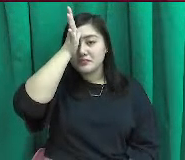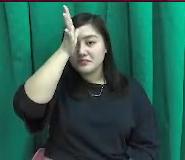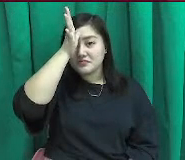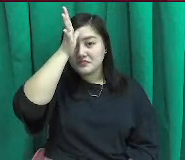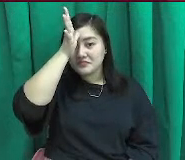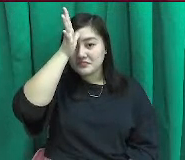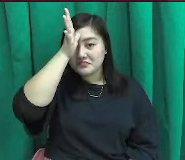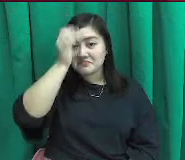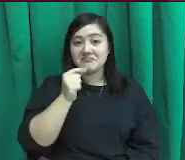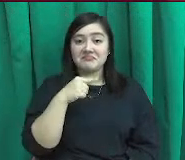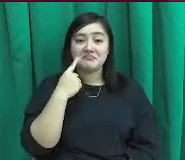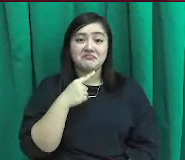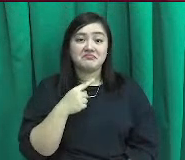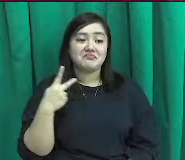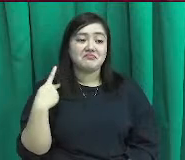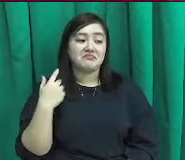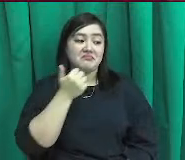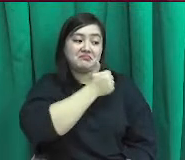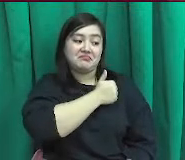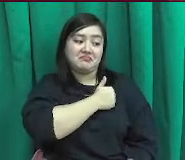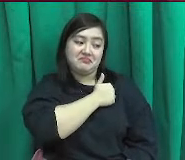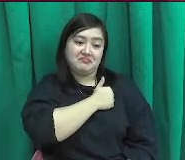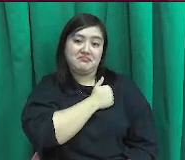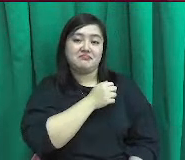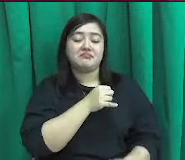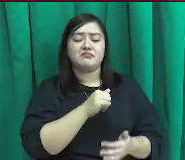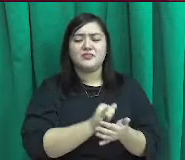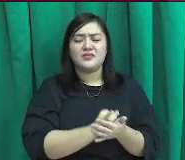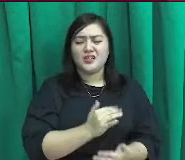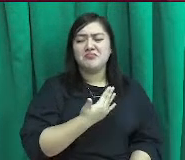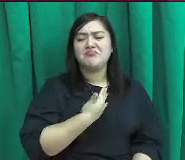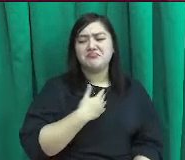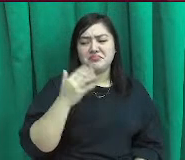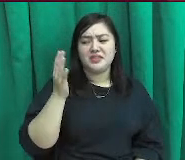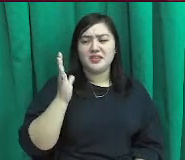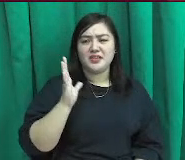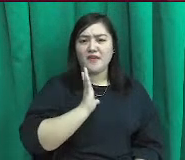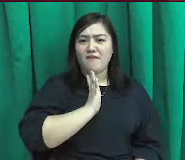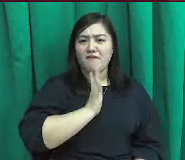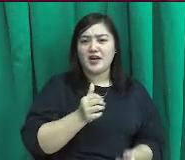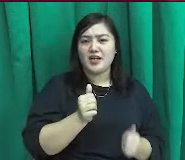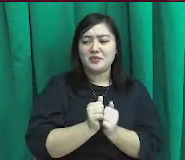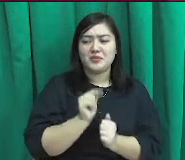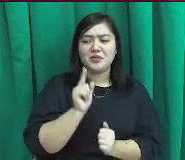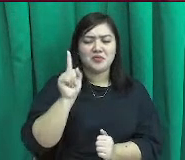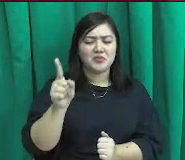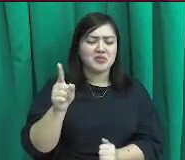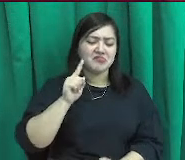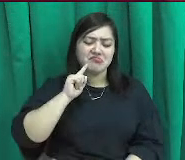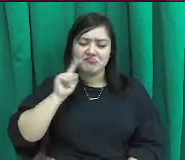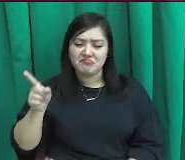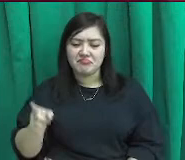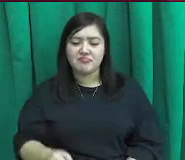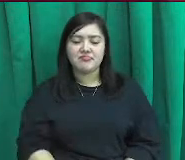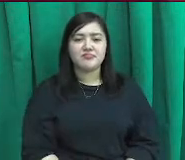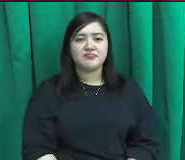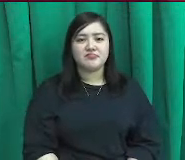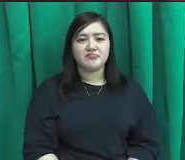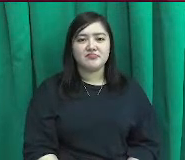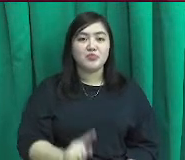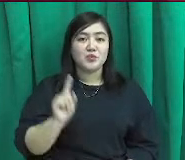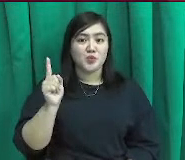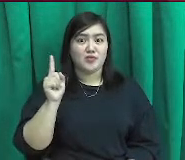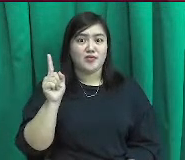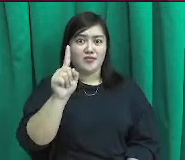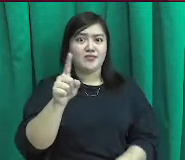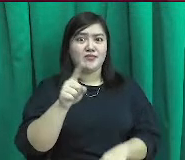isang salitaan eh. Hoy, mali rin kayo dyan. Mag-ingat kayo dyan. Amen. Hindi rin po pwede. Ako,